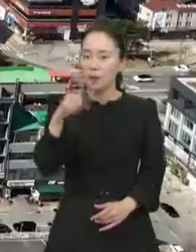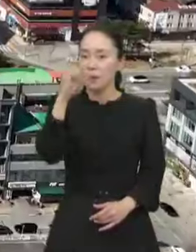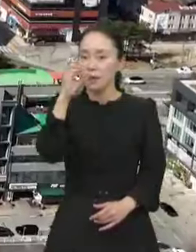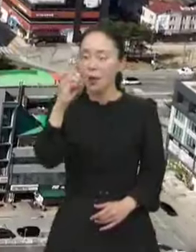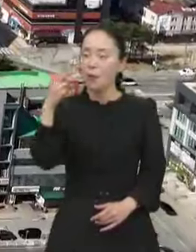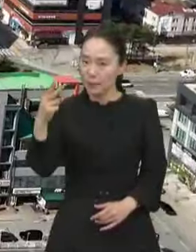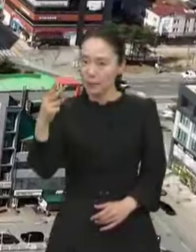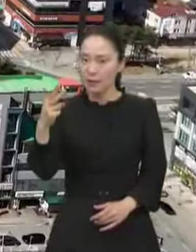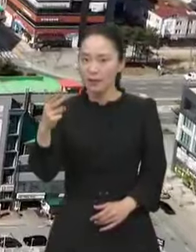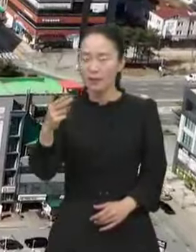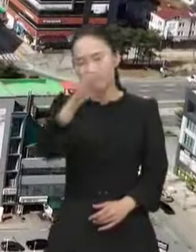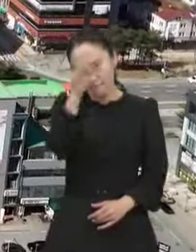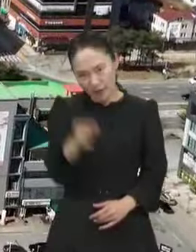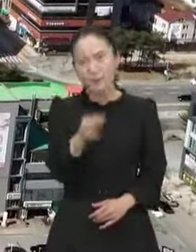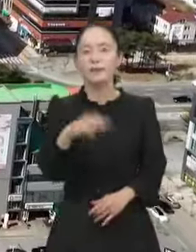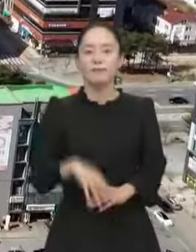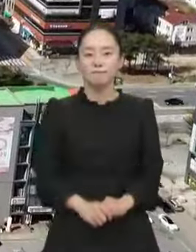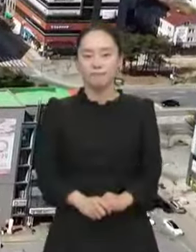0.02%